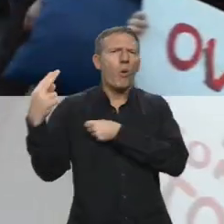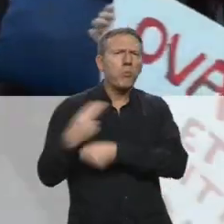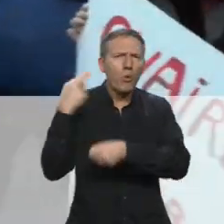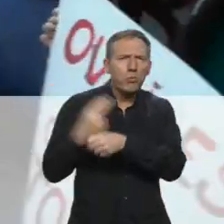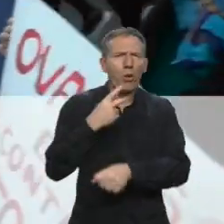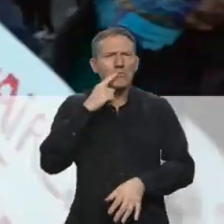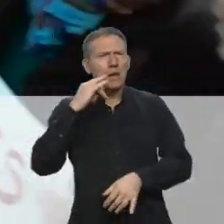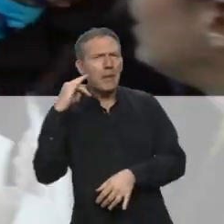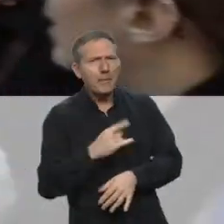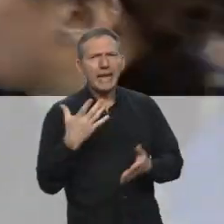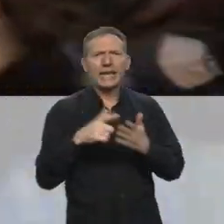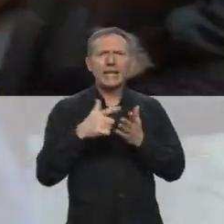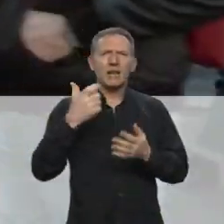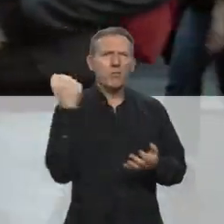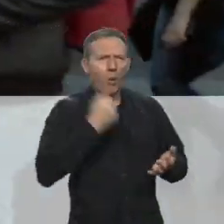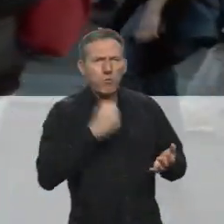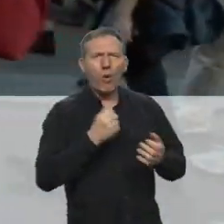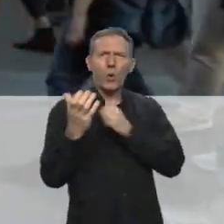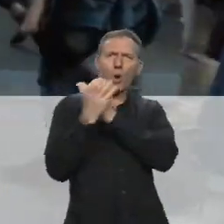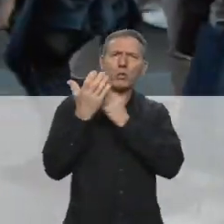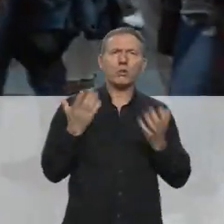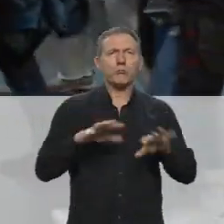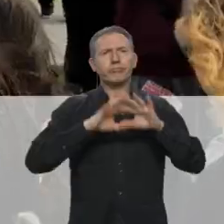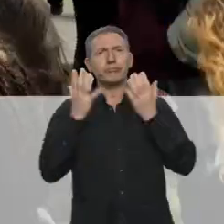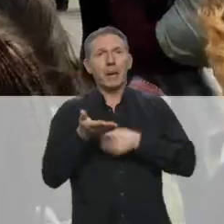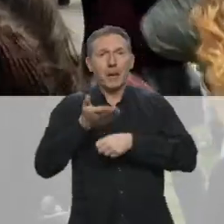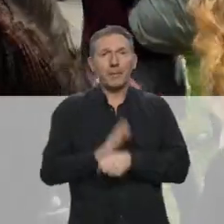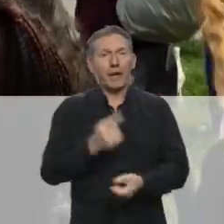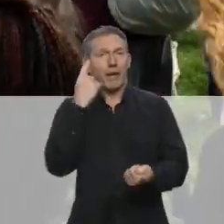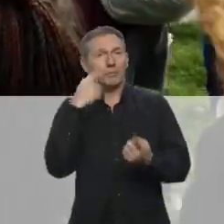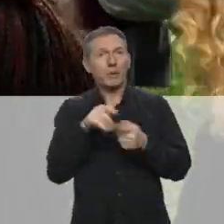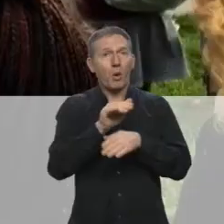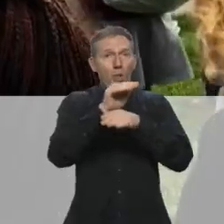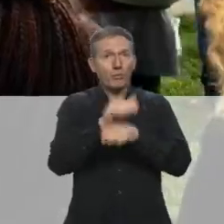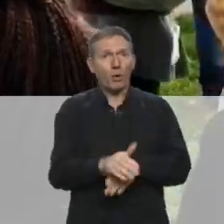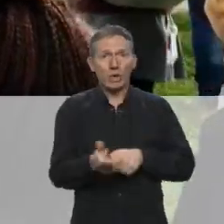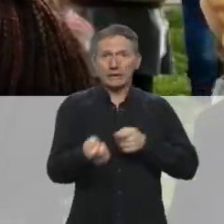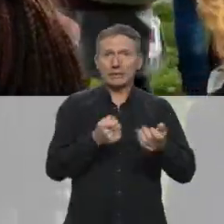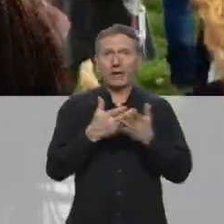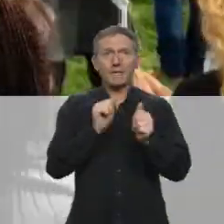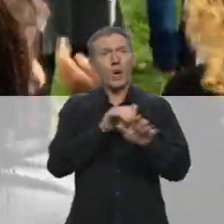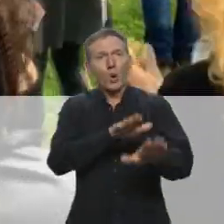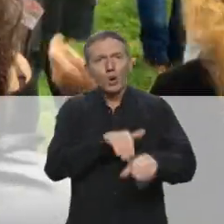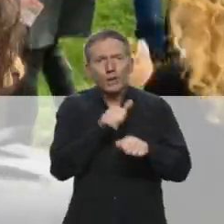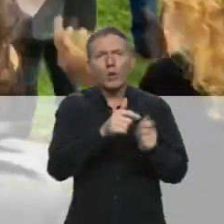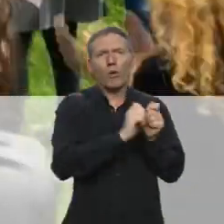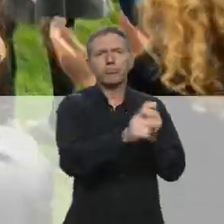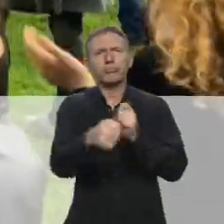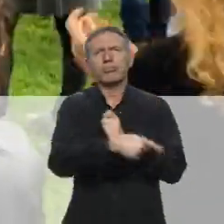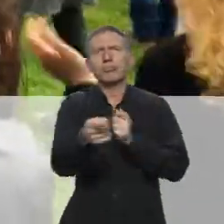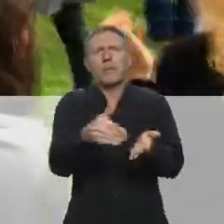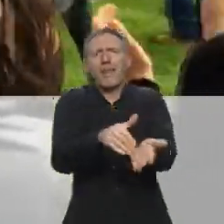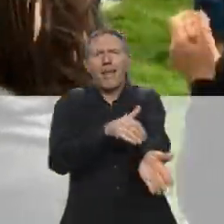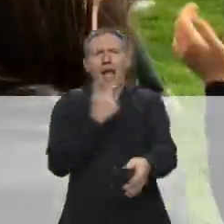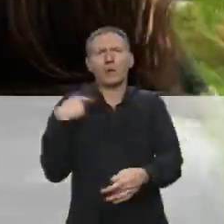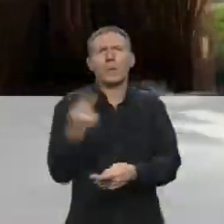a droit à l'arrogance, au mépris, aux coups de matraque. Ils sont prêts à tout pour protéger leur système et continuer à distribuer des